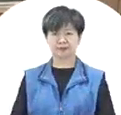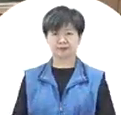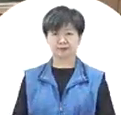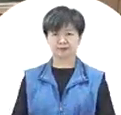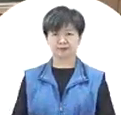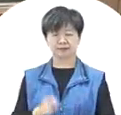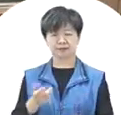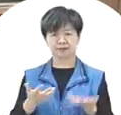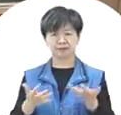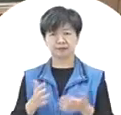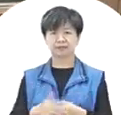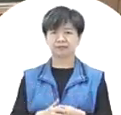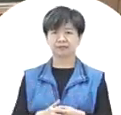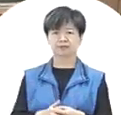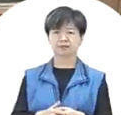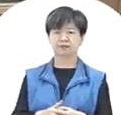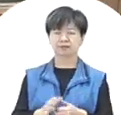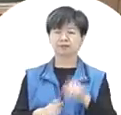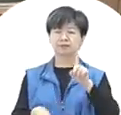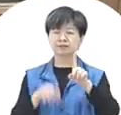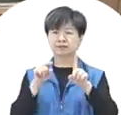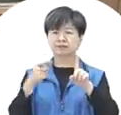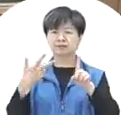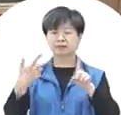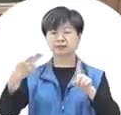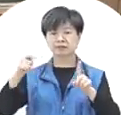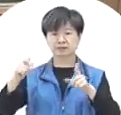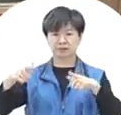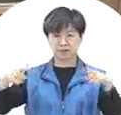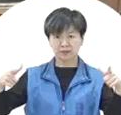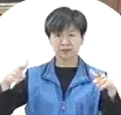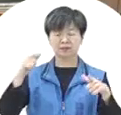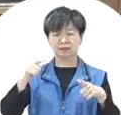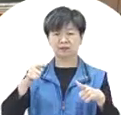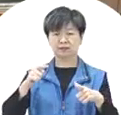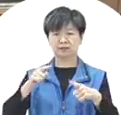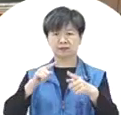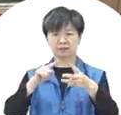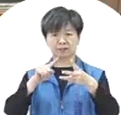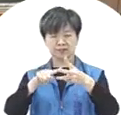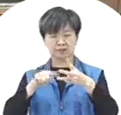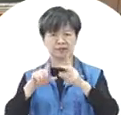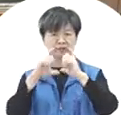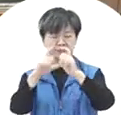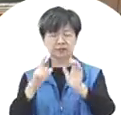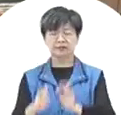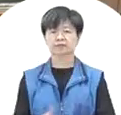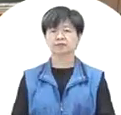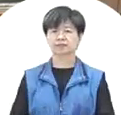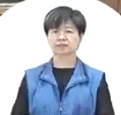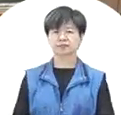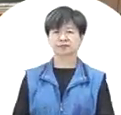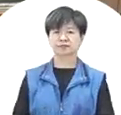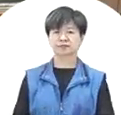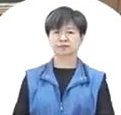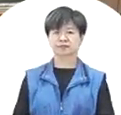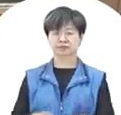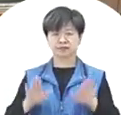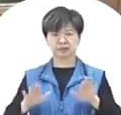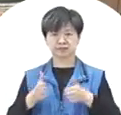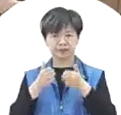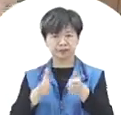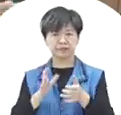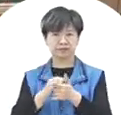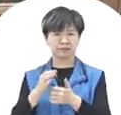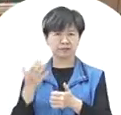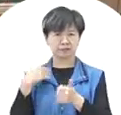概有3户啊，是其实是1.7公顷。那么接下来这个部分有2个部分哈，第一个是我们呢在现在已经跟之前